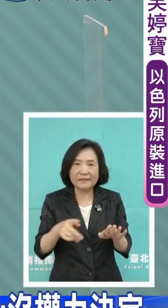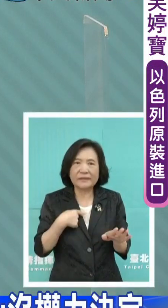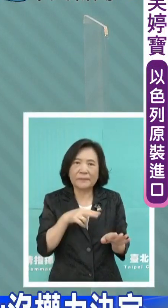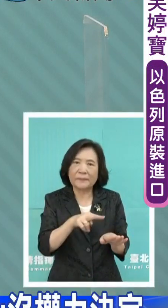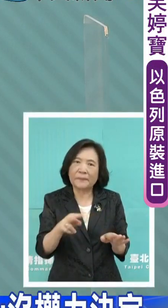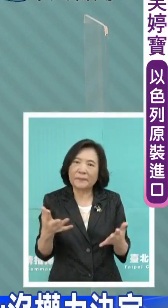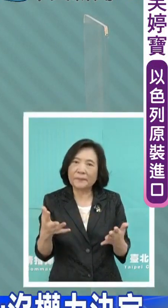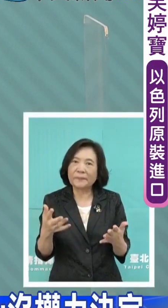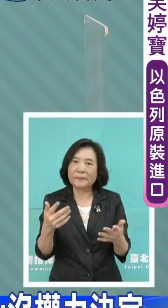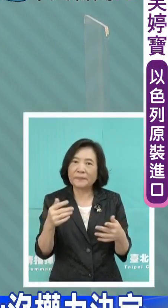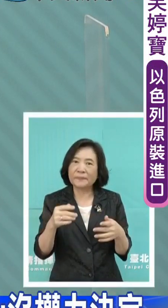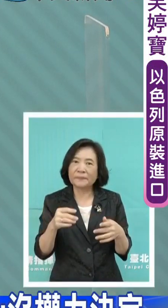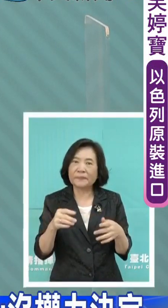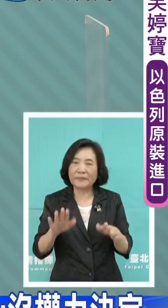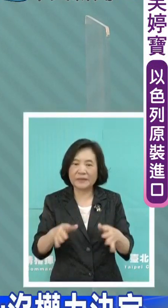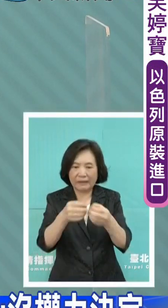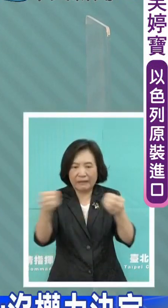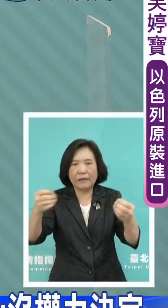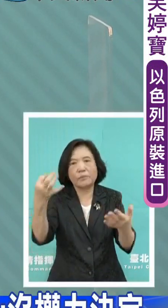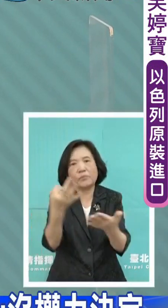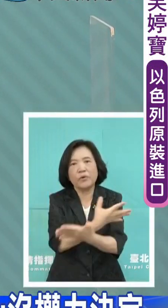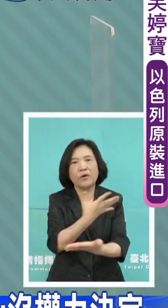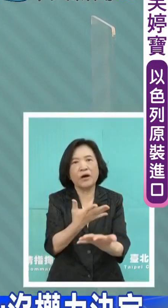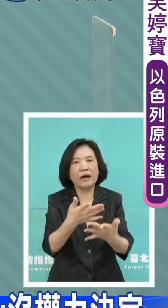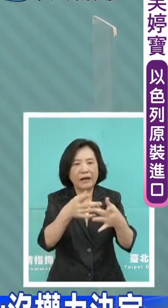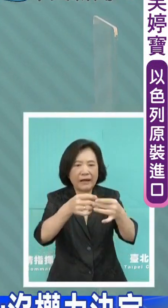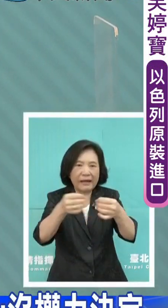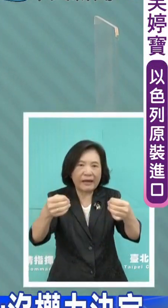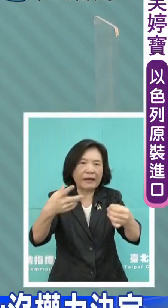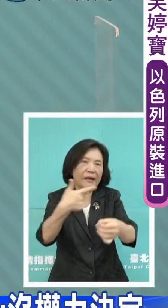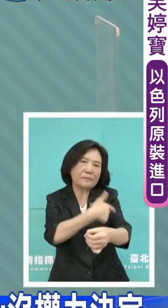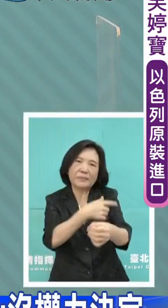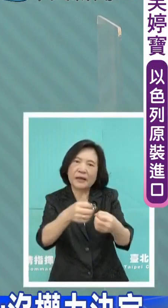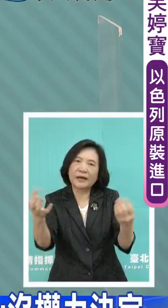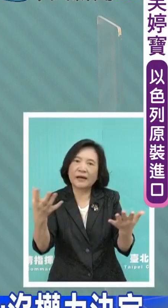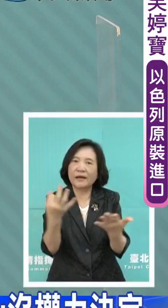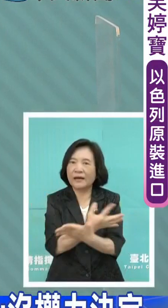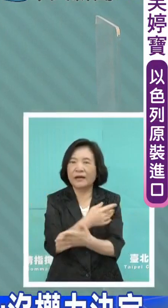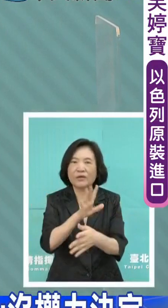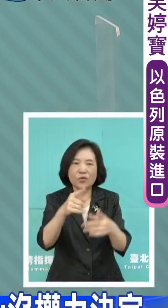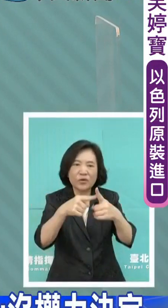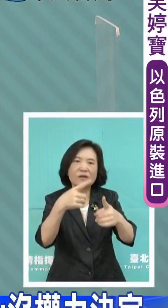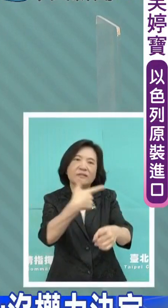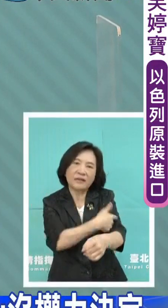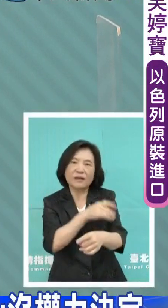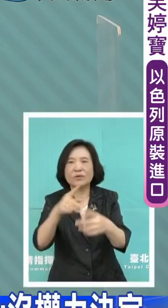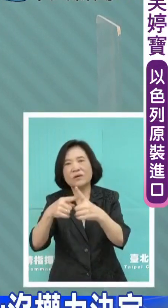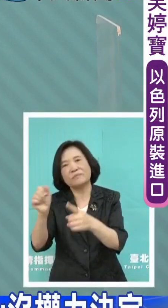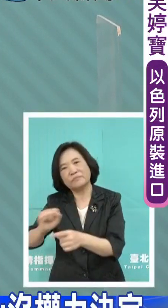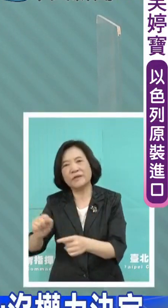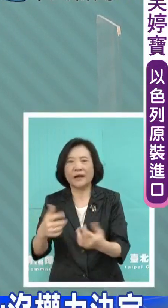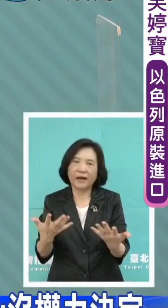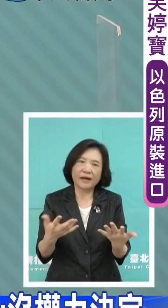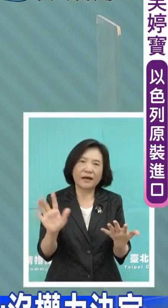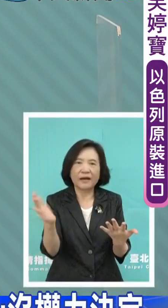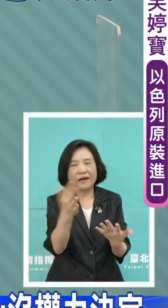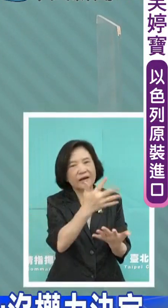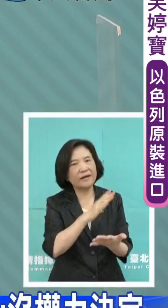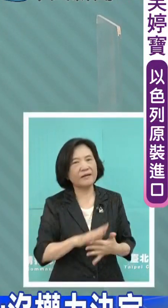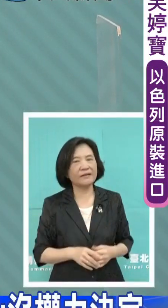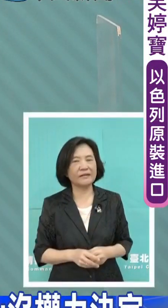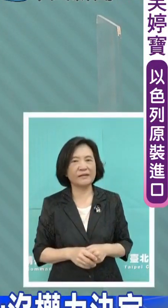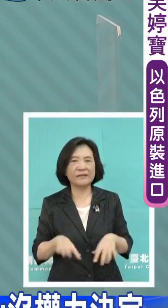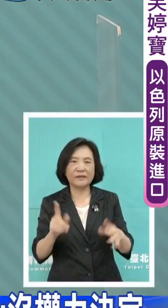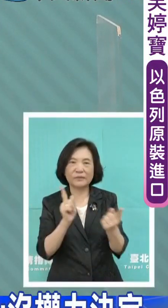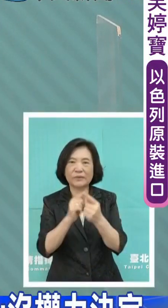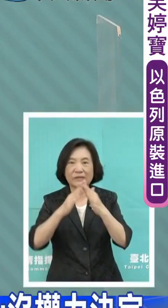的状况就是疫苗不足嘛，所以总是有人可以打，有人没有办法打，所以这